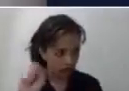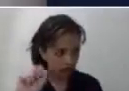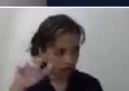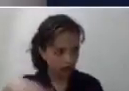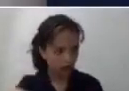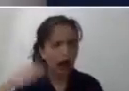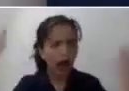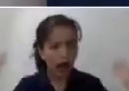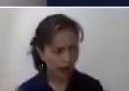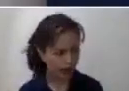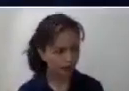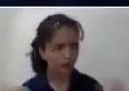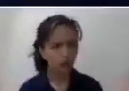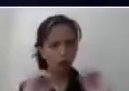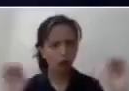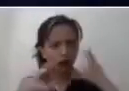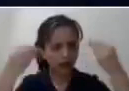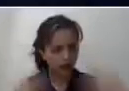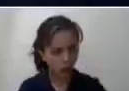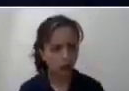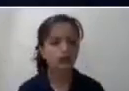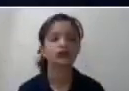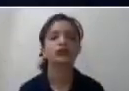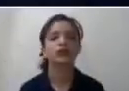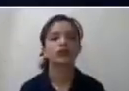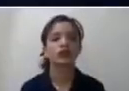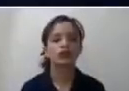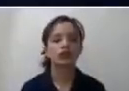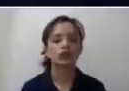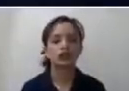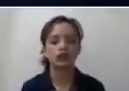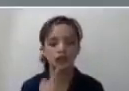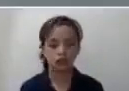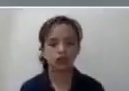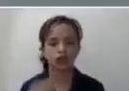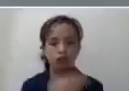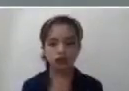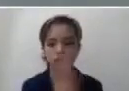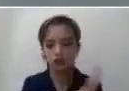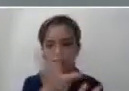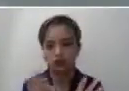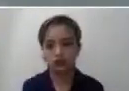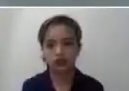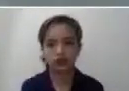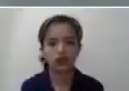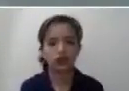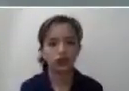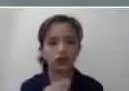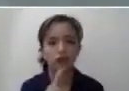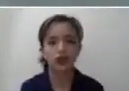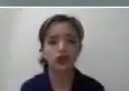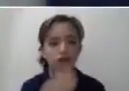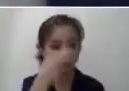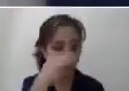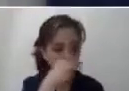nakatanggap na po sila ng ayuda. Nakatakdang maghain ng resolusyon si Pacquiao upang paimbestigahan sa Senate